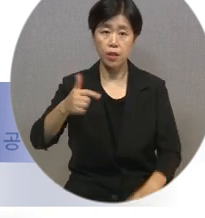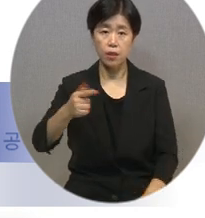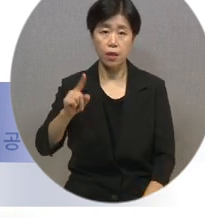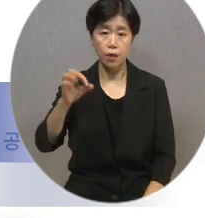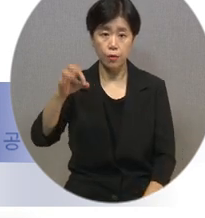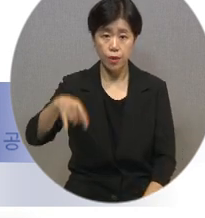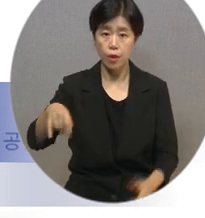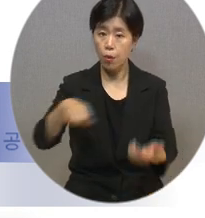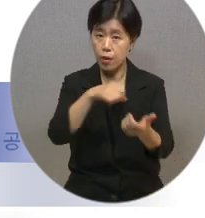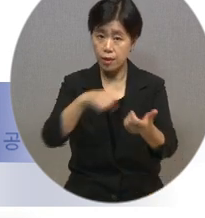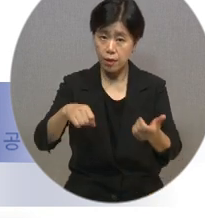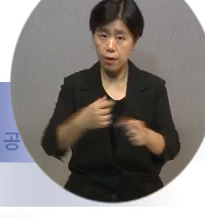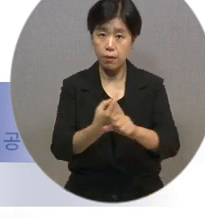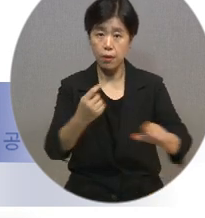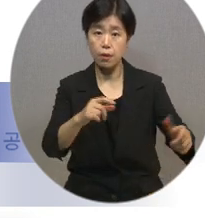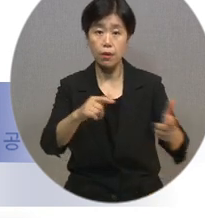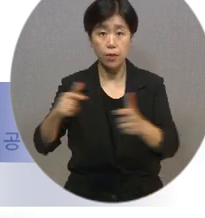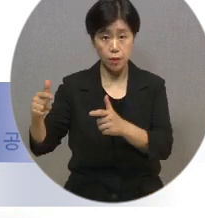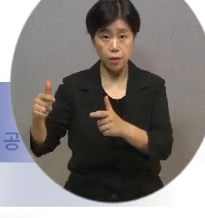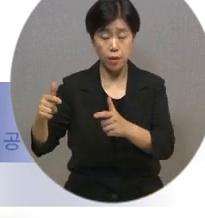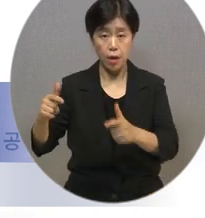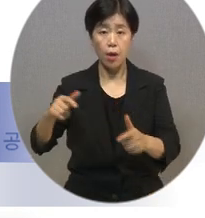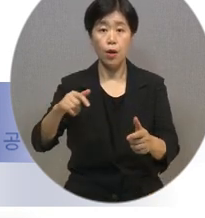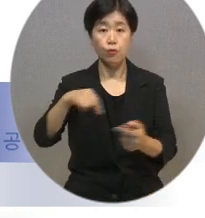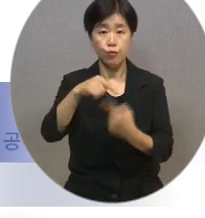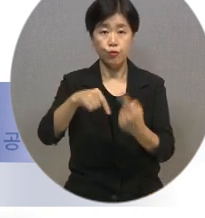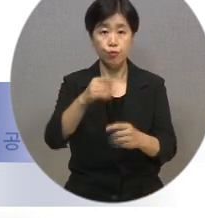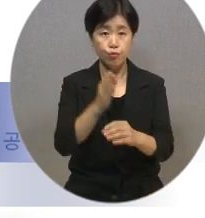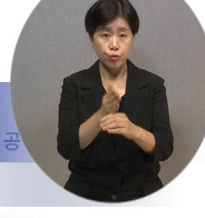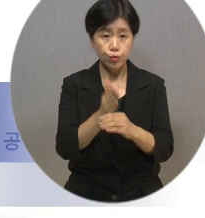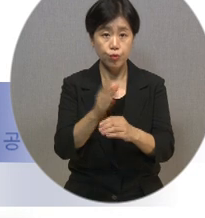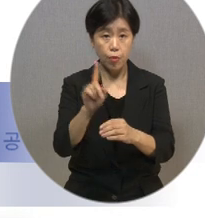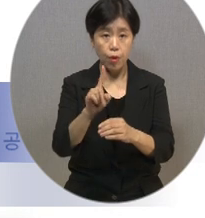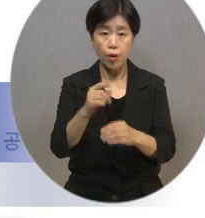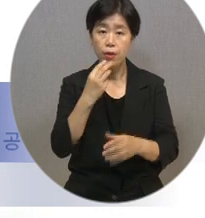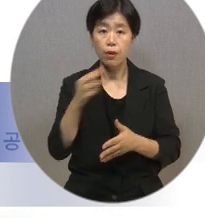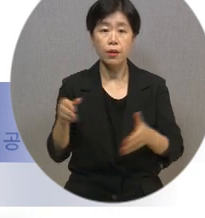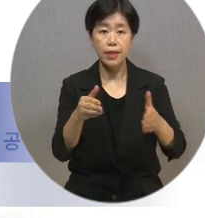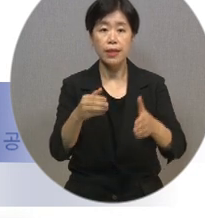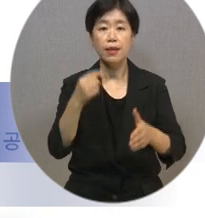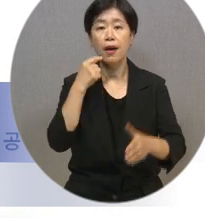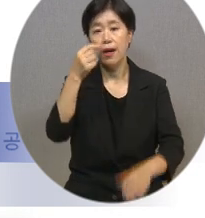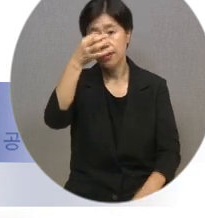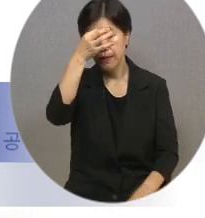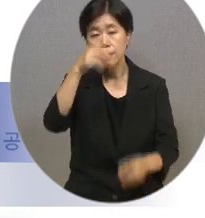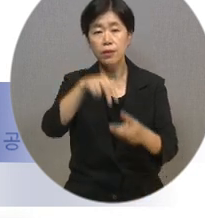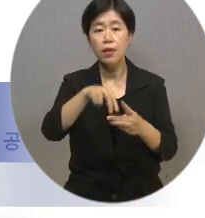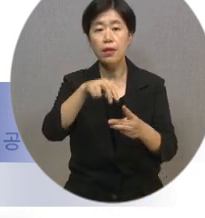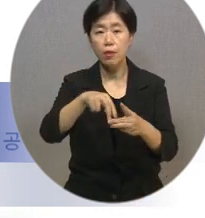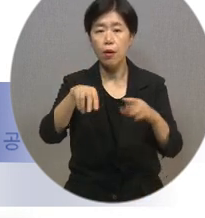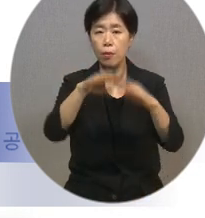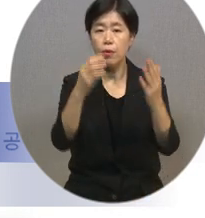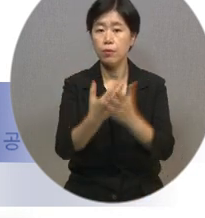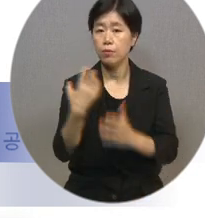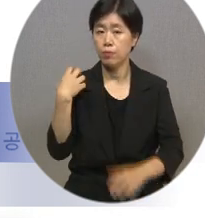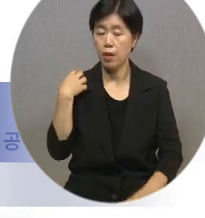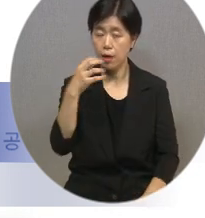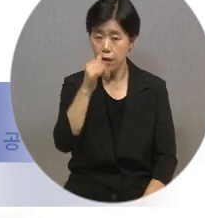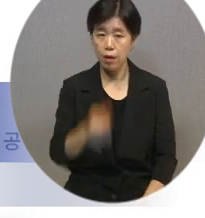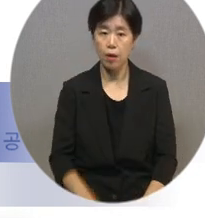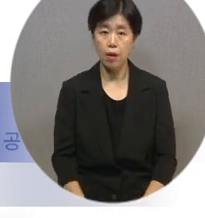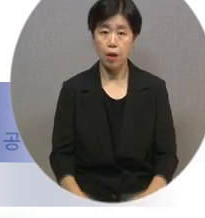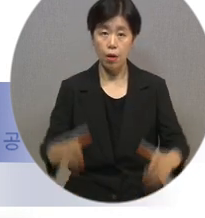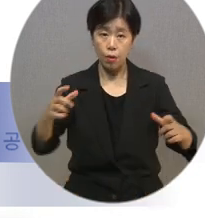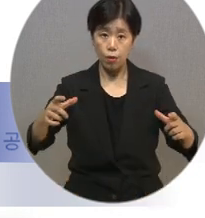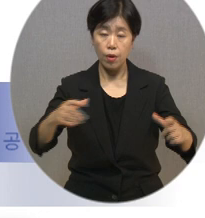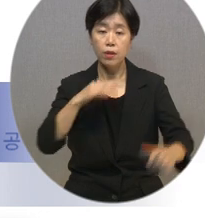오케스트라 등이 경기도 예술단을 이끌고 있는 경기 아트 센터가 맡을 계획인데요 돈의 19세 이상